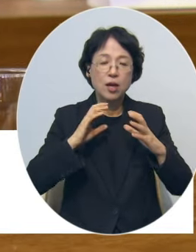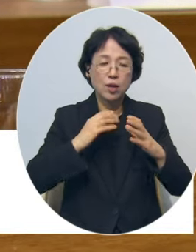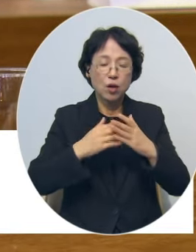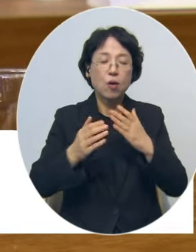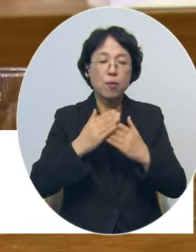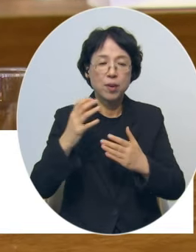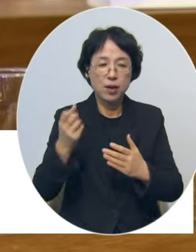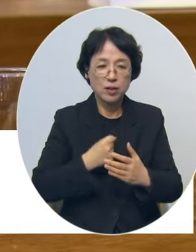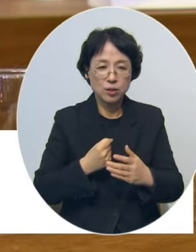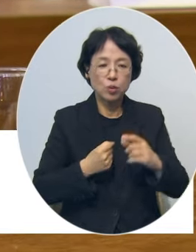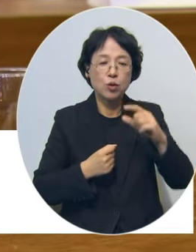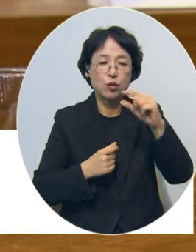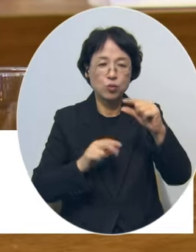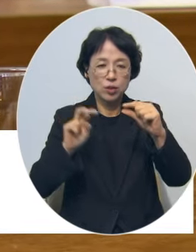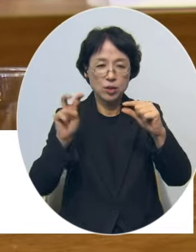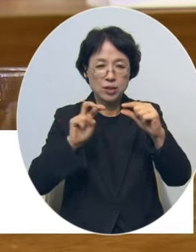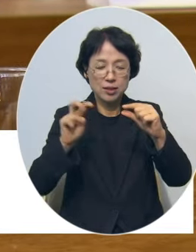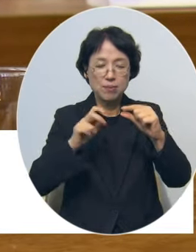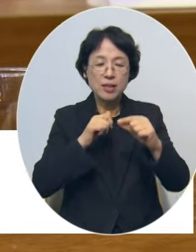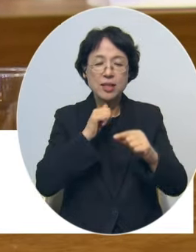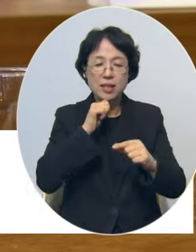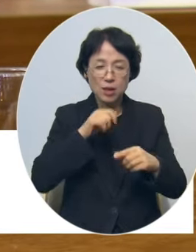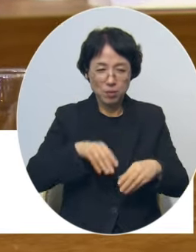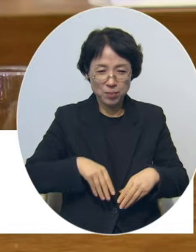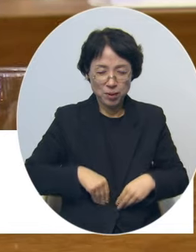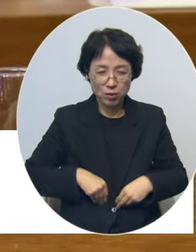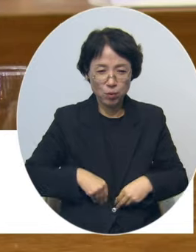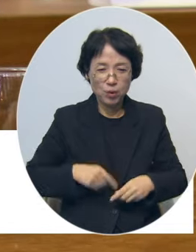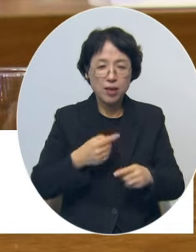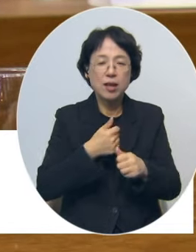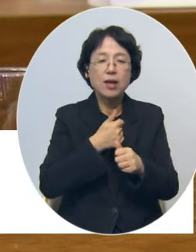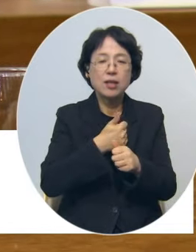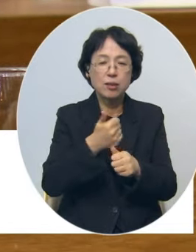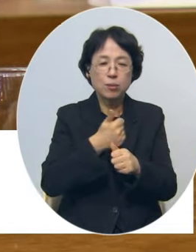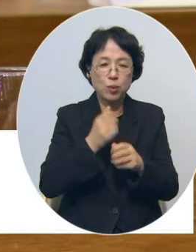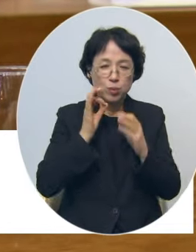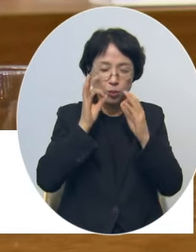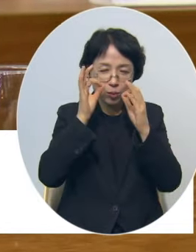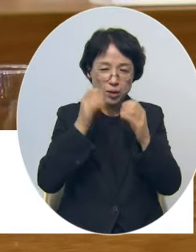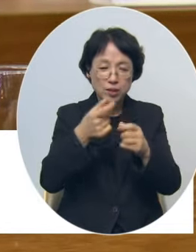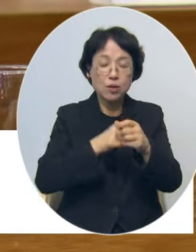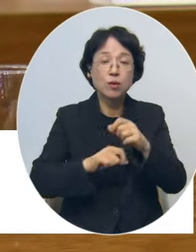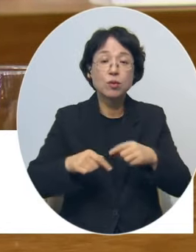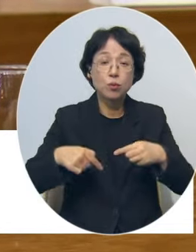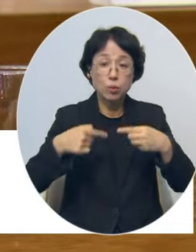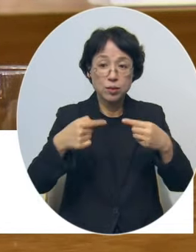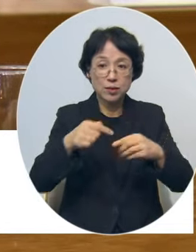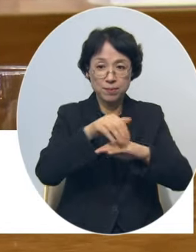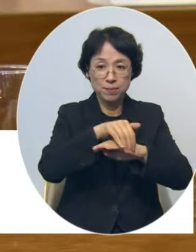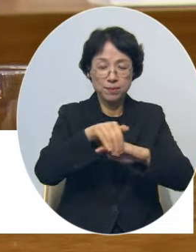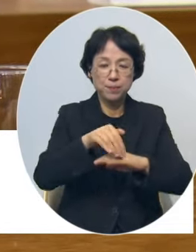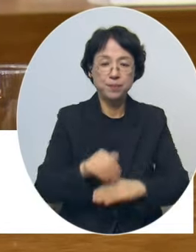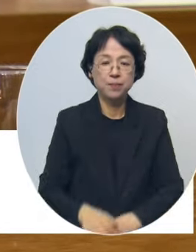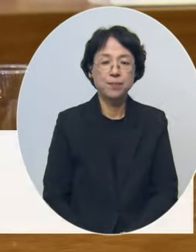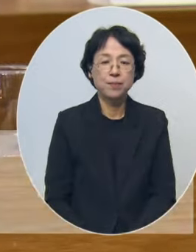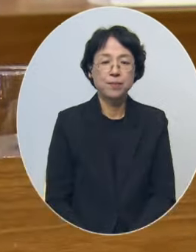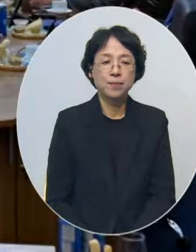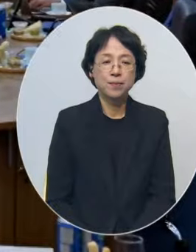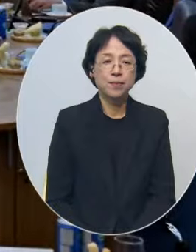바탕으로 G20의 기아와 빈곤 극복 노력에 적극